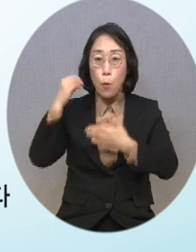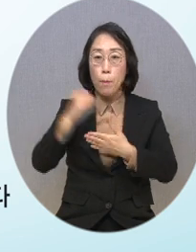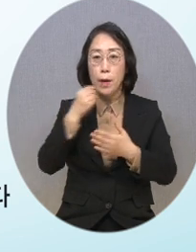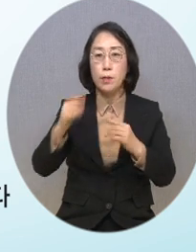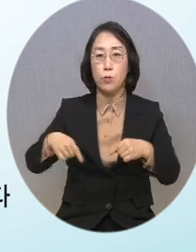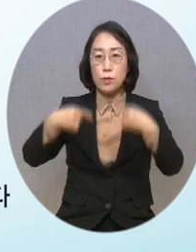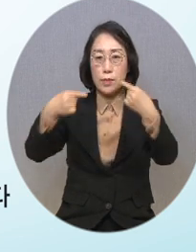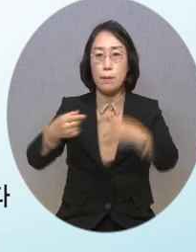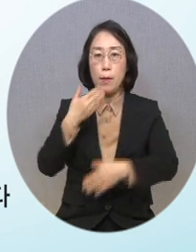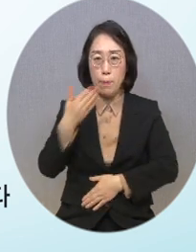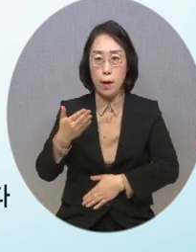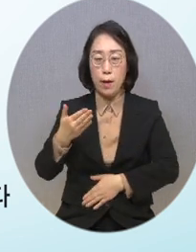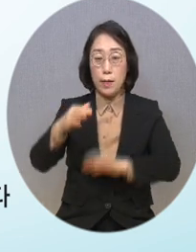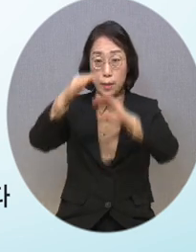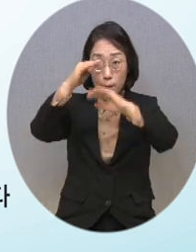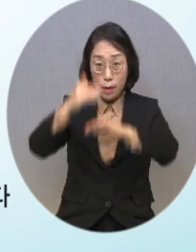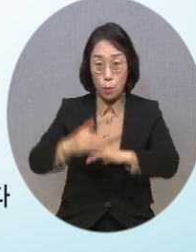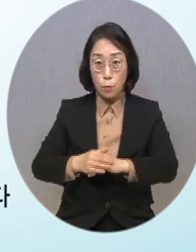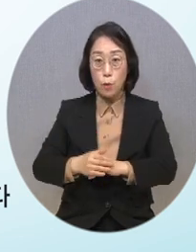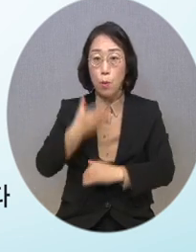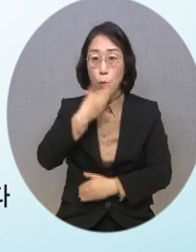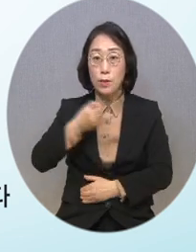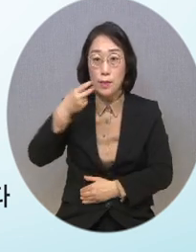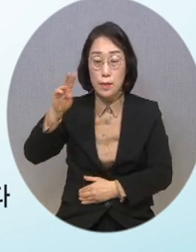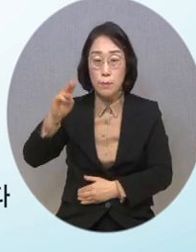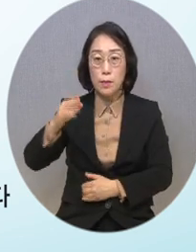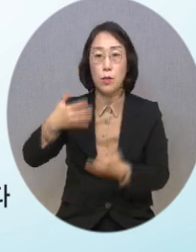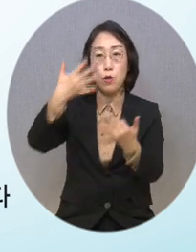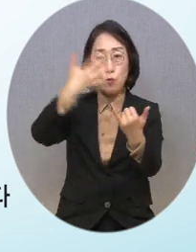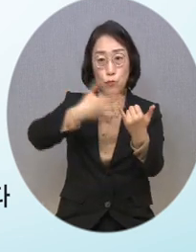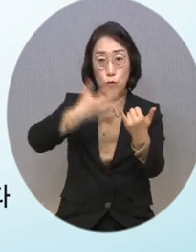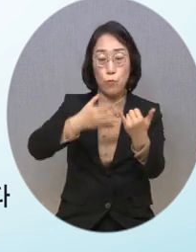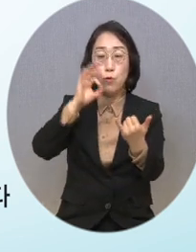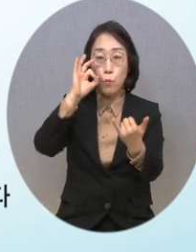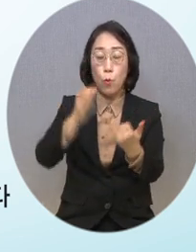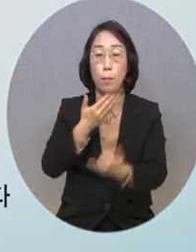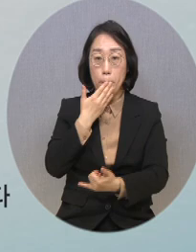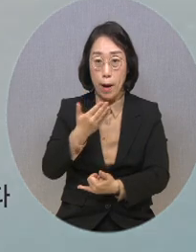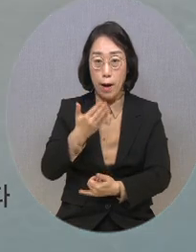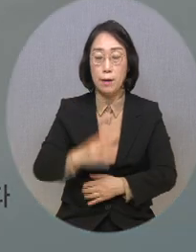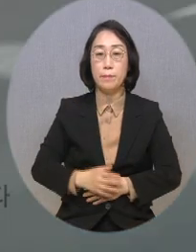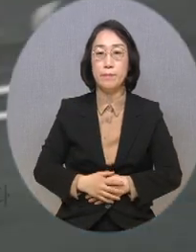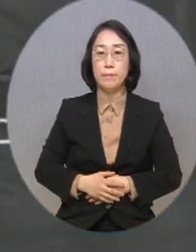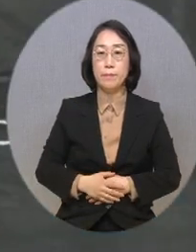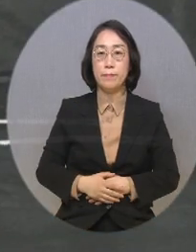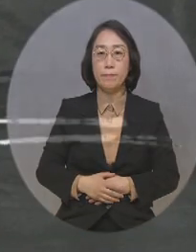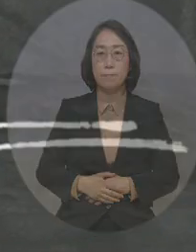됩니다. 해당 프로그램은 복지TV 유튜브 채널로 다시 볼 수 있습니다.